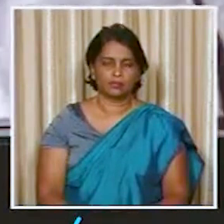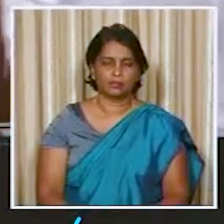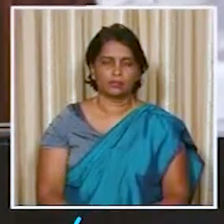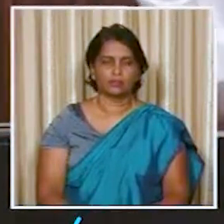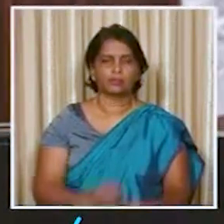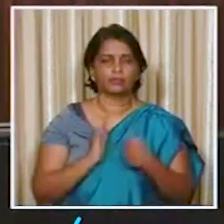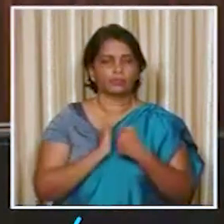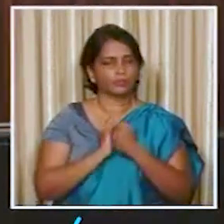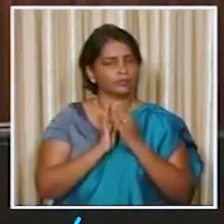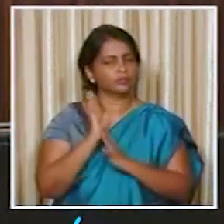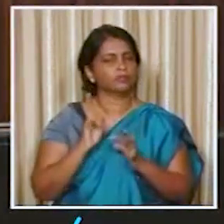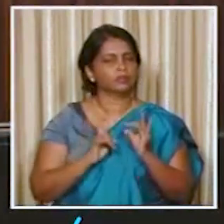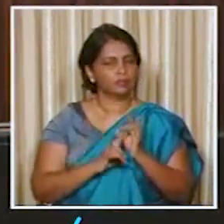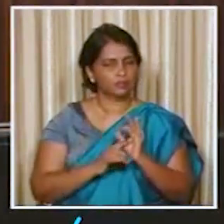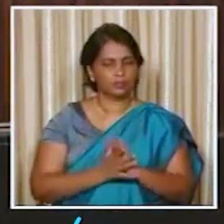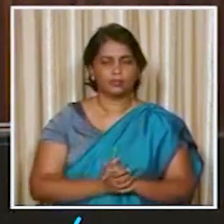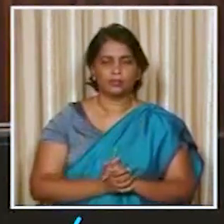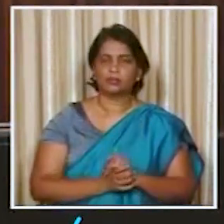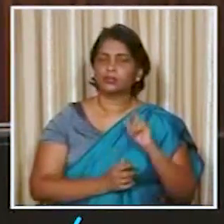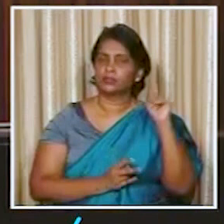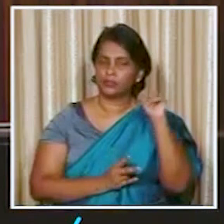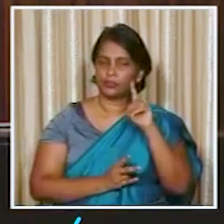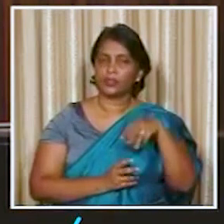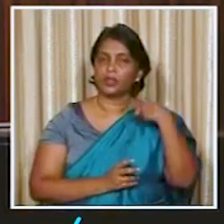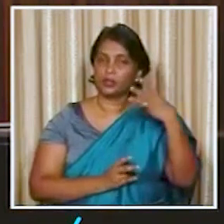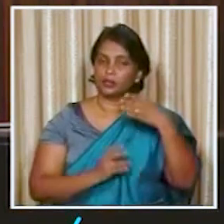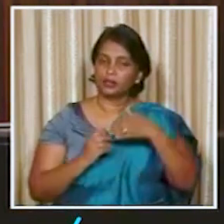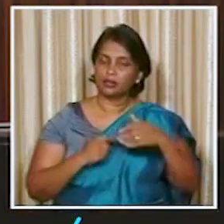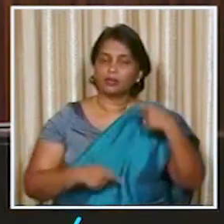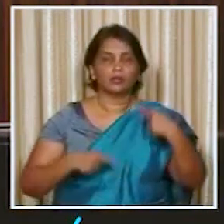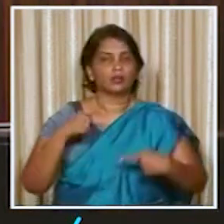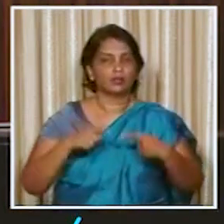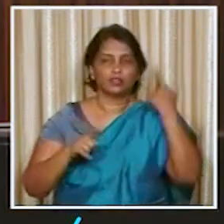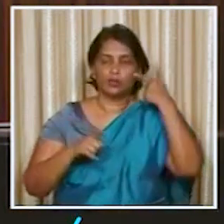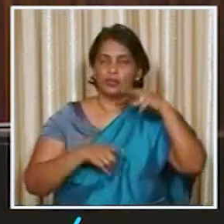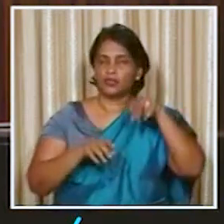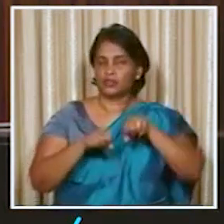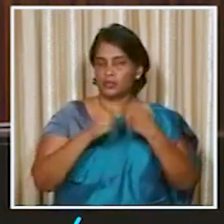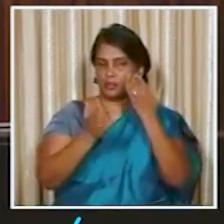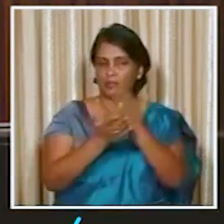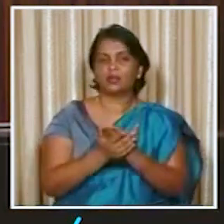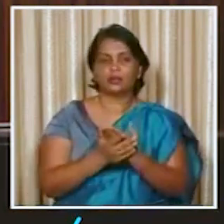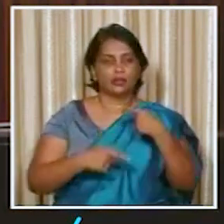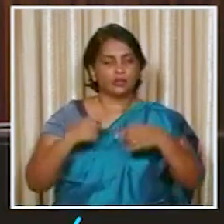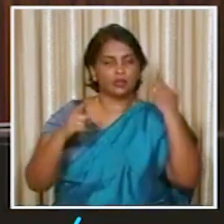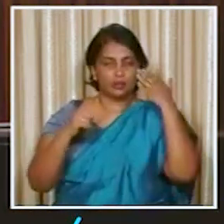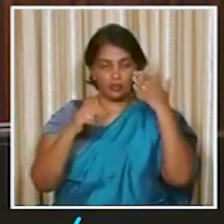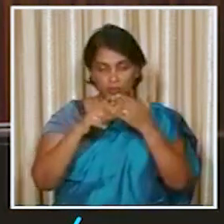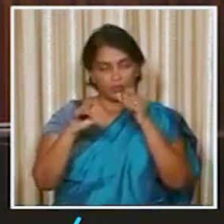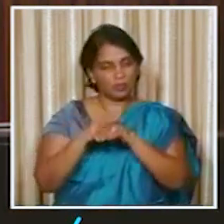ගරු මන්ත්‍රීතුමනි, ප්‍රථමයෙන්ම දින 3ක් පුරාවට විවාදයට ගත් විශ්වාසභංග යෝජනාවේ විවාදයට සම්බන්ධ වීම